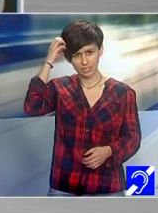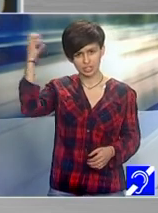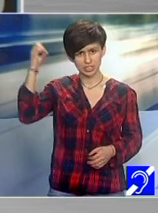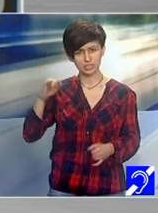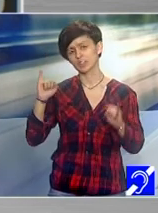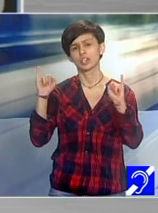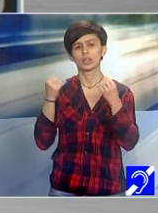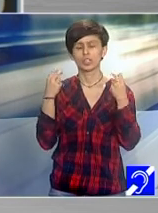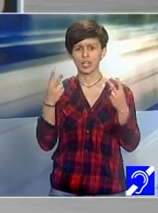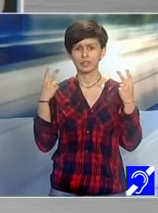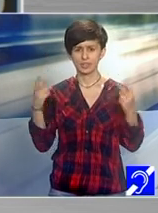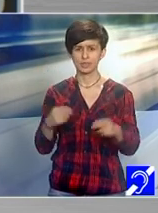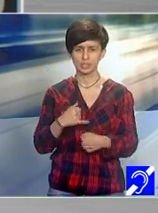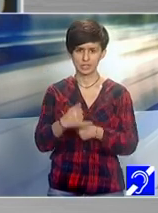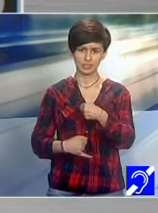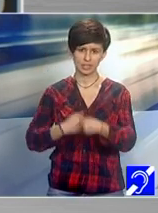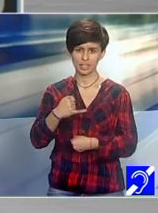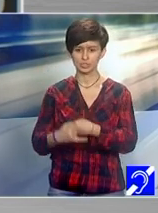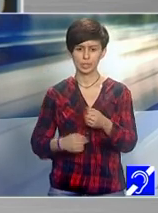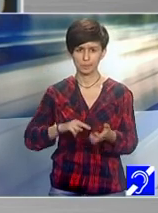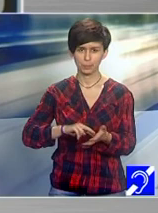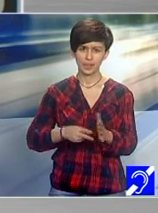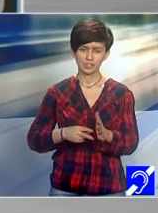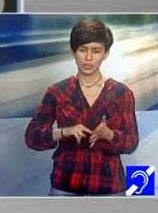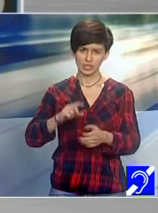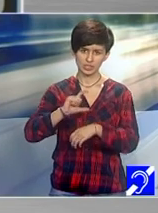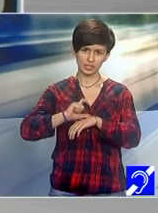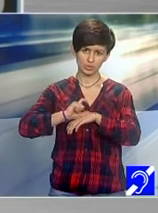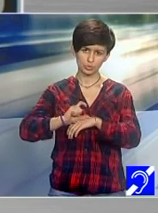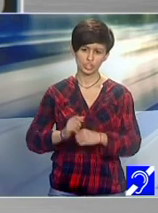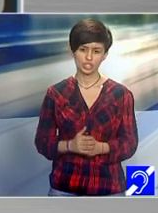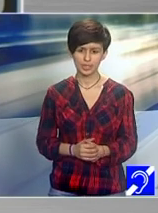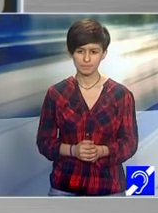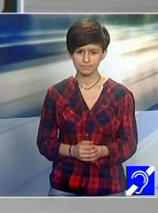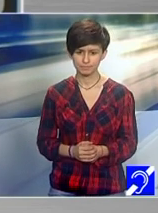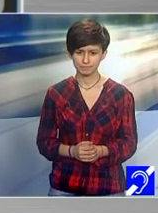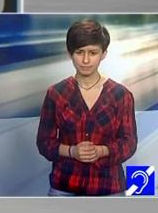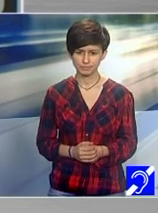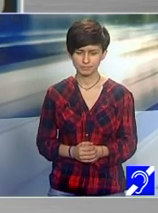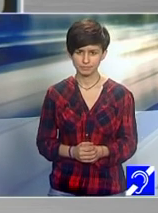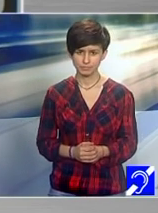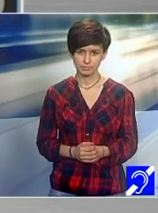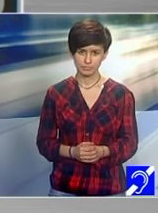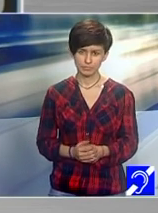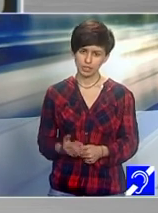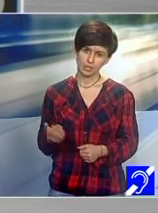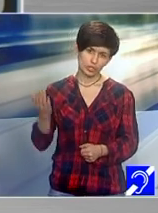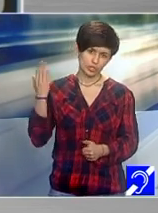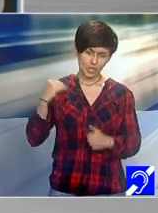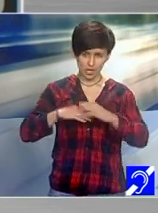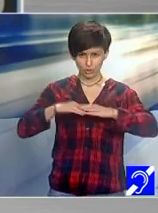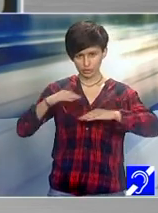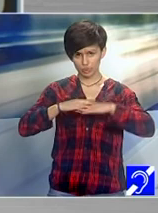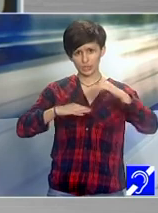eveniment internațional care s-a organizat în Turcia și a construit și o